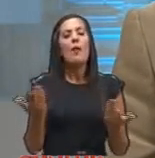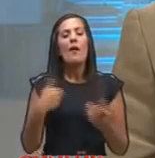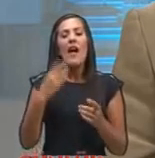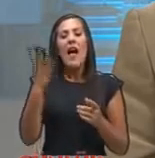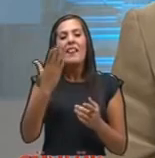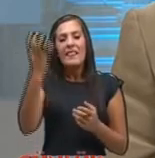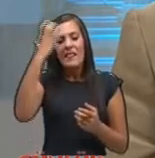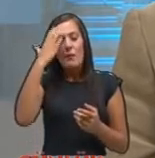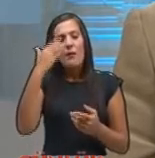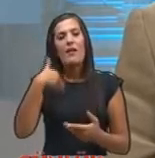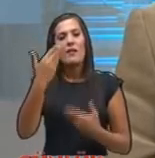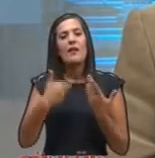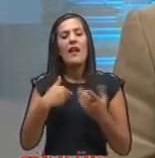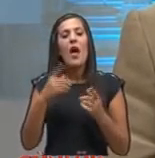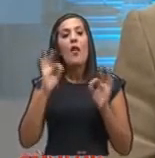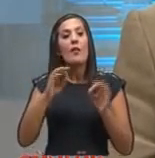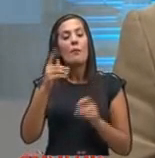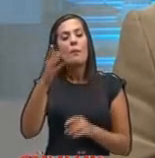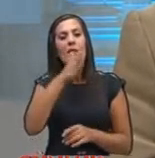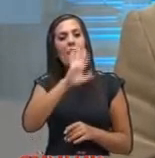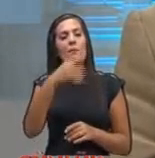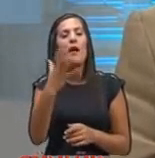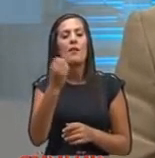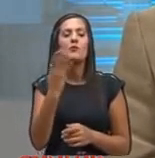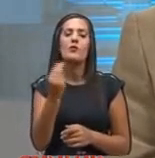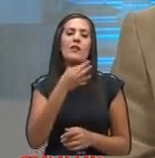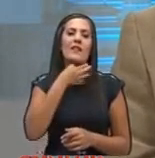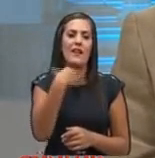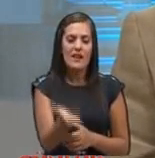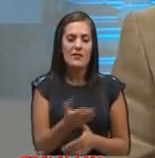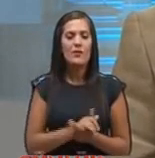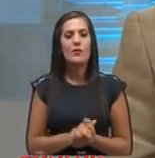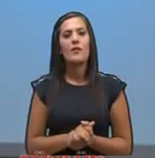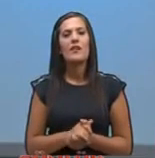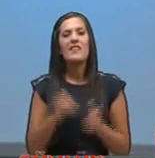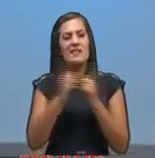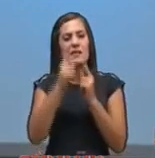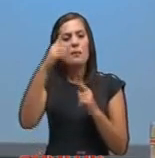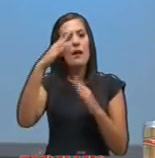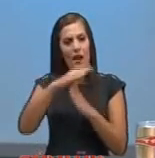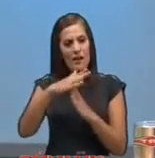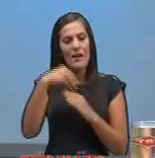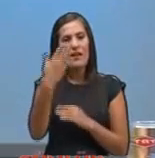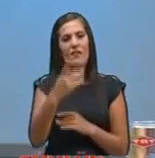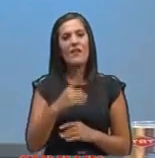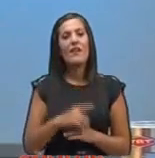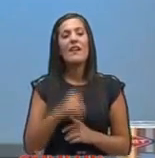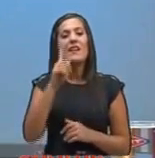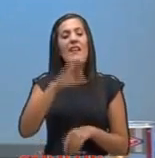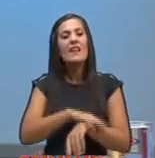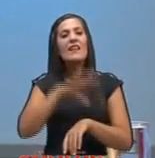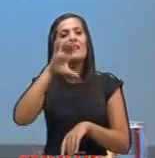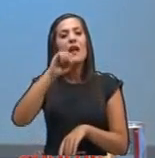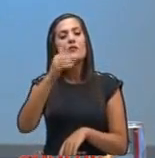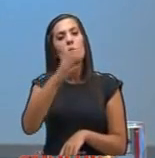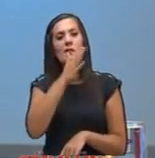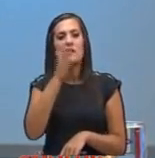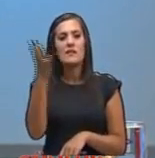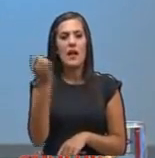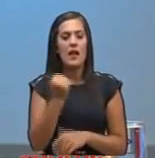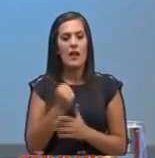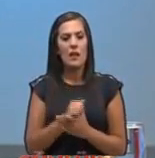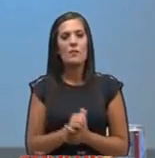en temel spot şeyleri bilgileri aldık. Spot çok bilgiler. Teşekkür ederiz. Ben teşekkür ederim. Ayağınıza sağlık. Efendim, kısa bir ara veriyoruz ama önce bir hipertansiyon bilgisi alalım.